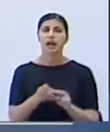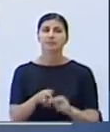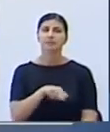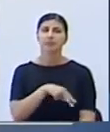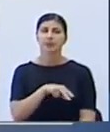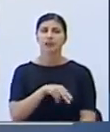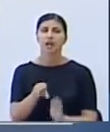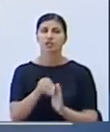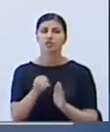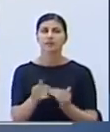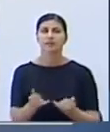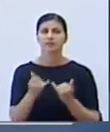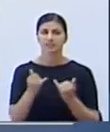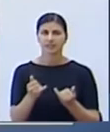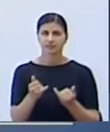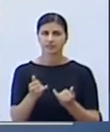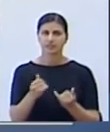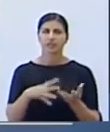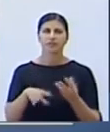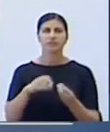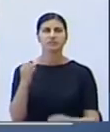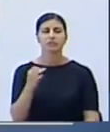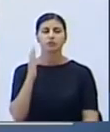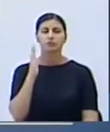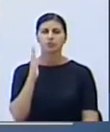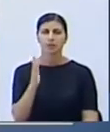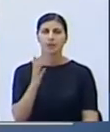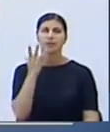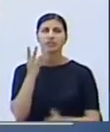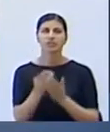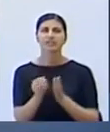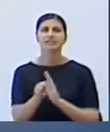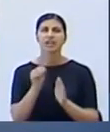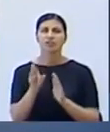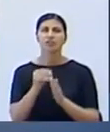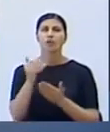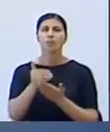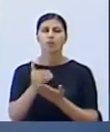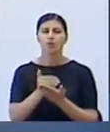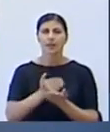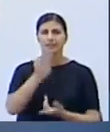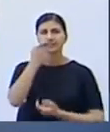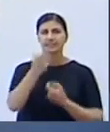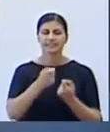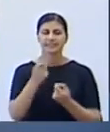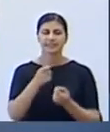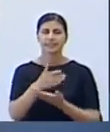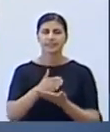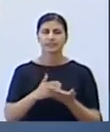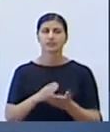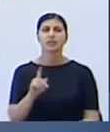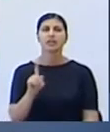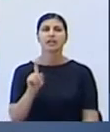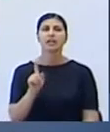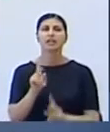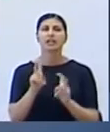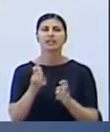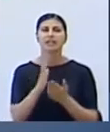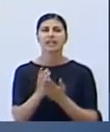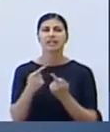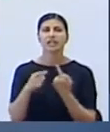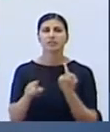საპარლამენტო არჩევნებისათვის ალბათ ყოველთვის საინტერესო იქნება თქვენი არჩევნო პროგრამის ძირითადი ნაწილი რითია